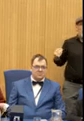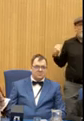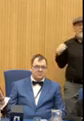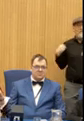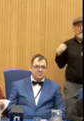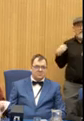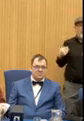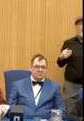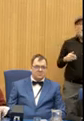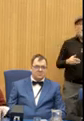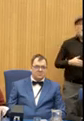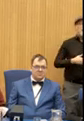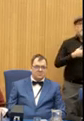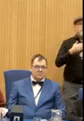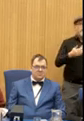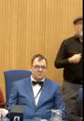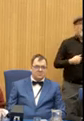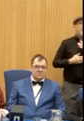geben.